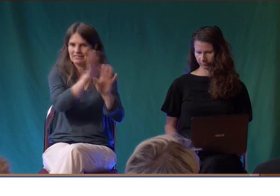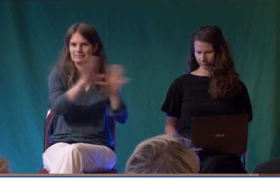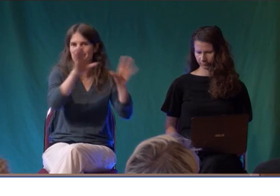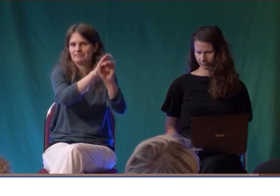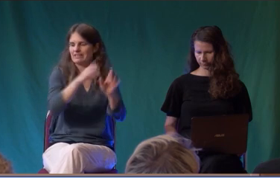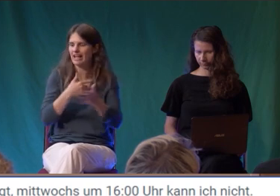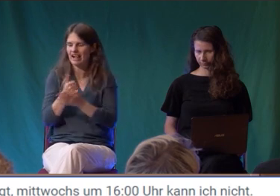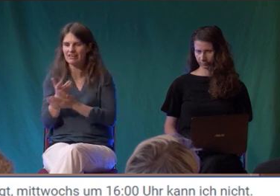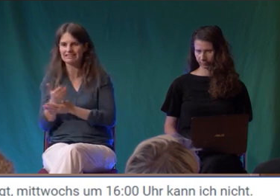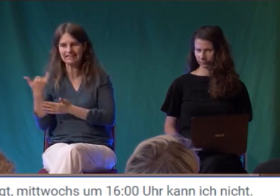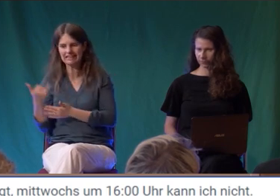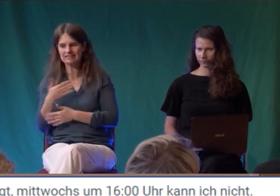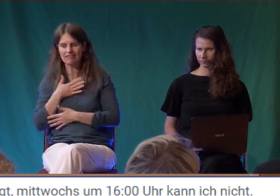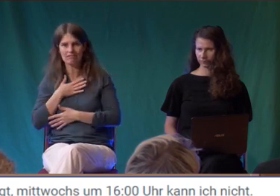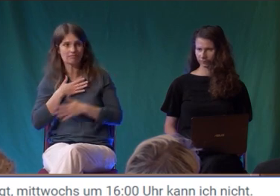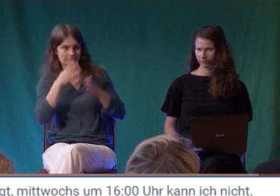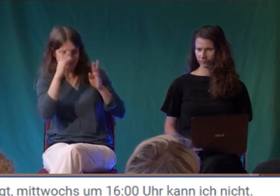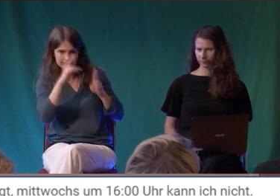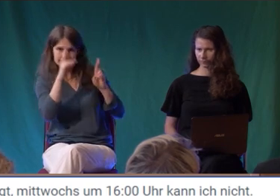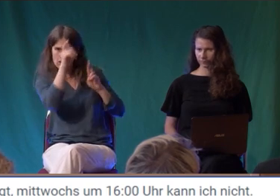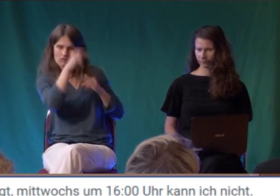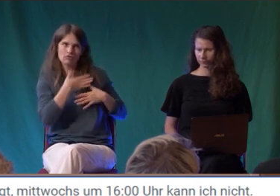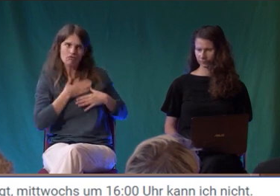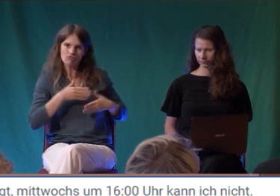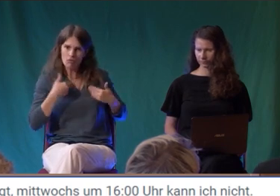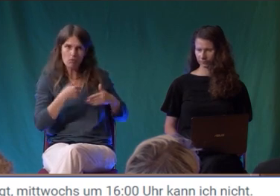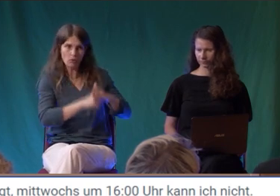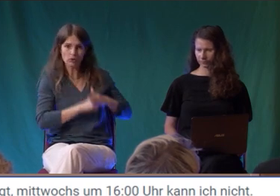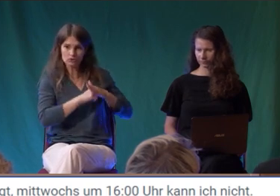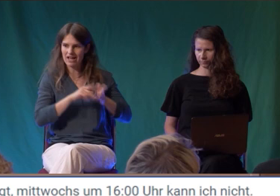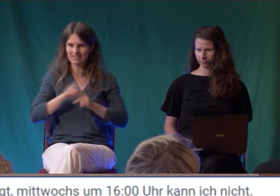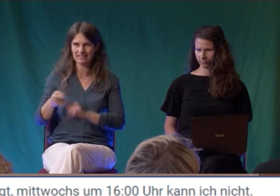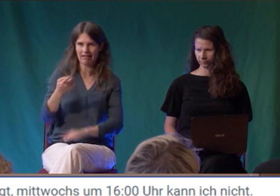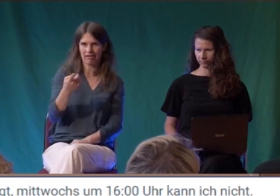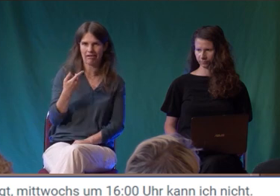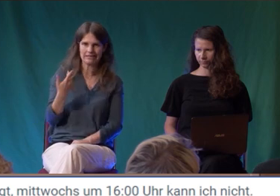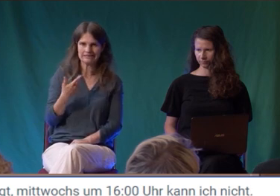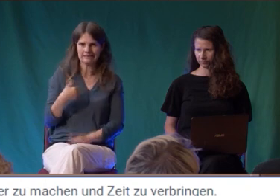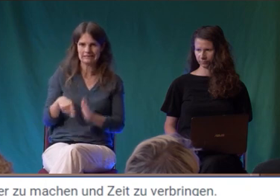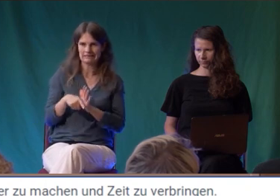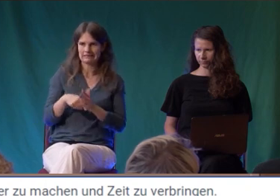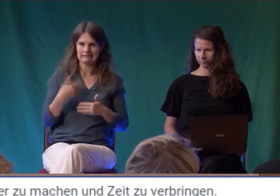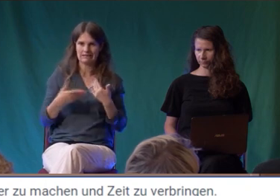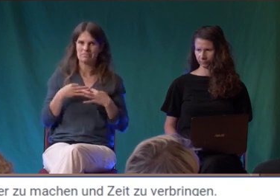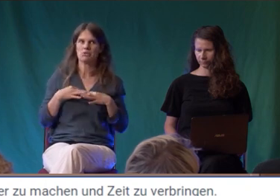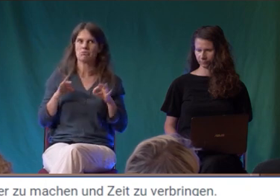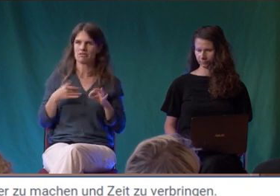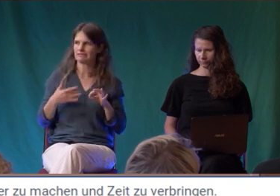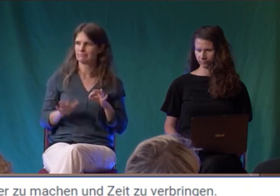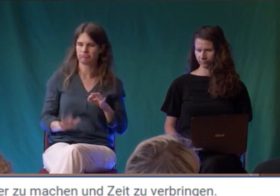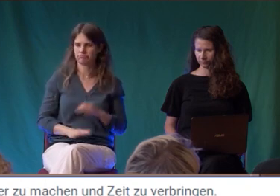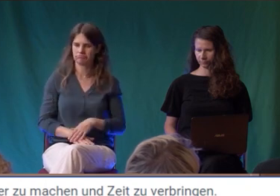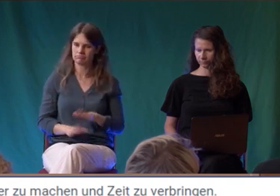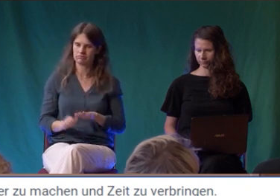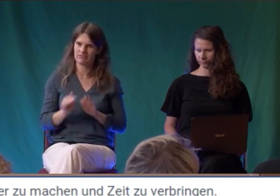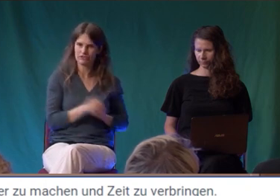auch hin und hergerissen auf der anderen Seite schätzen sie unter aufstützung und auf der anderen Seite es ist aber eben auch was wo man wieder als besonders gesehen wird und